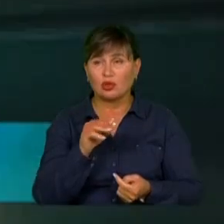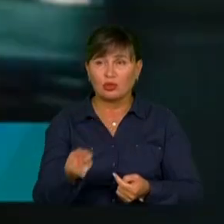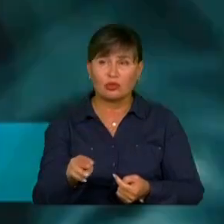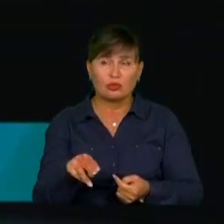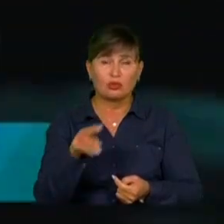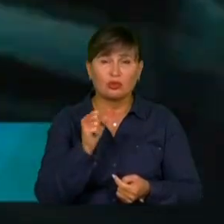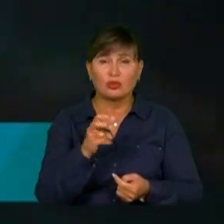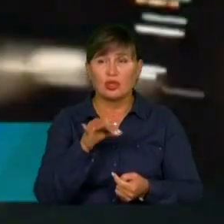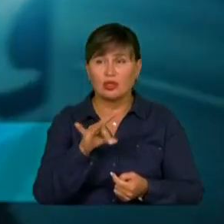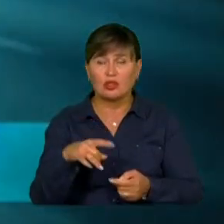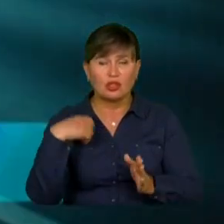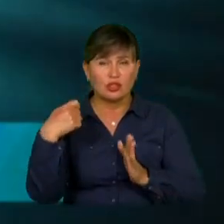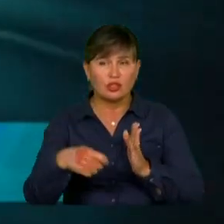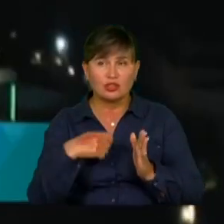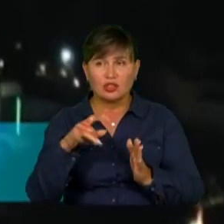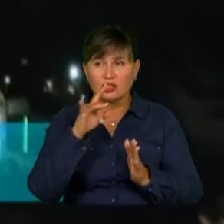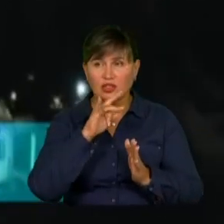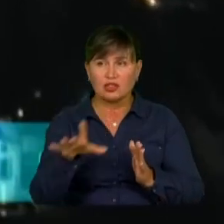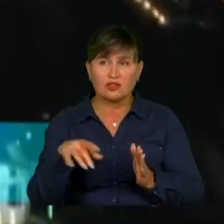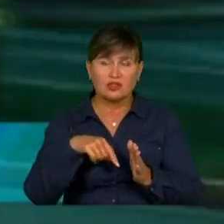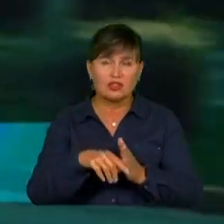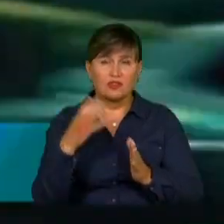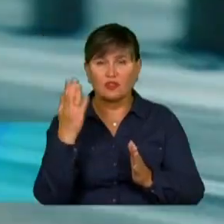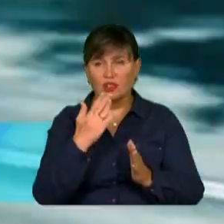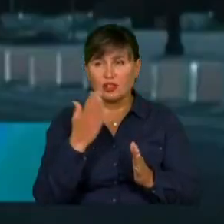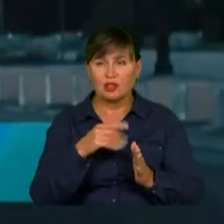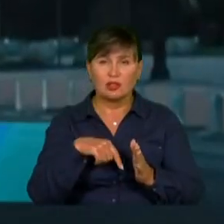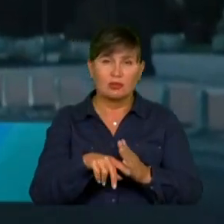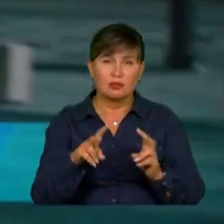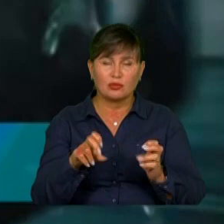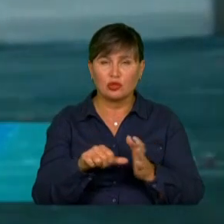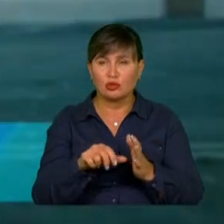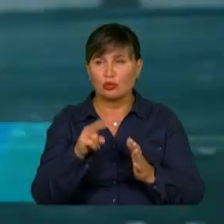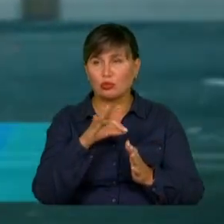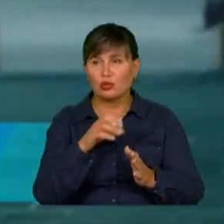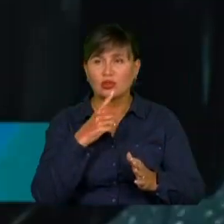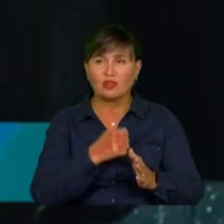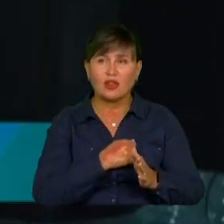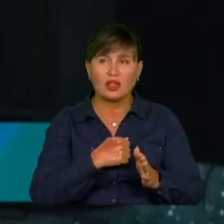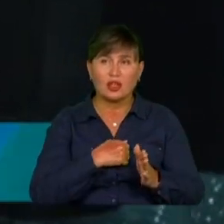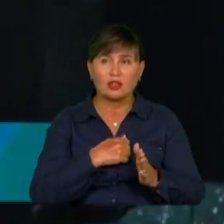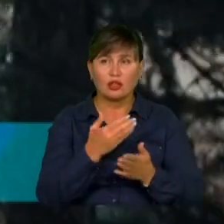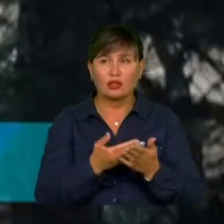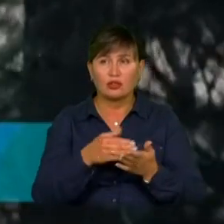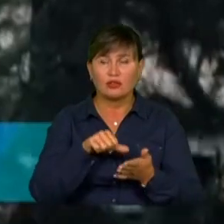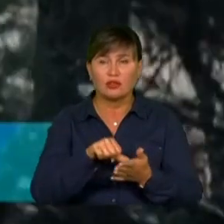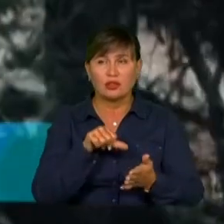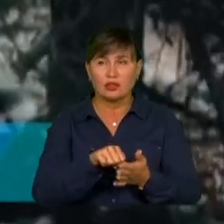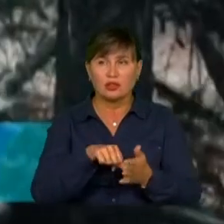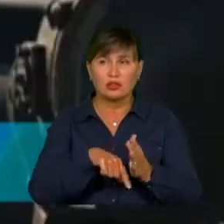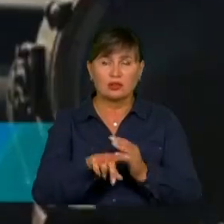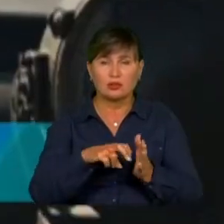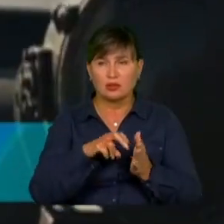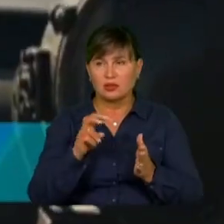Даниара Ибрагимова, режиссера известных патриотических фильмов «Казбат» и «Шестой пост». Военным консультантом выступил полковник в